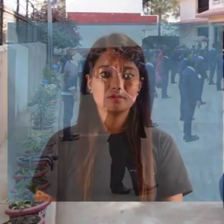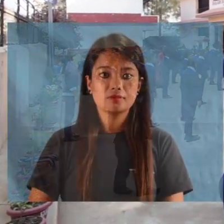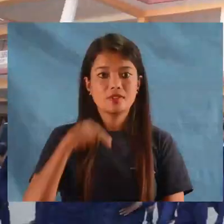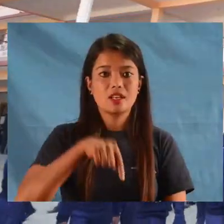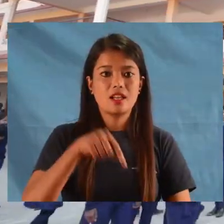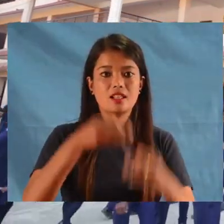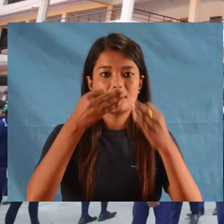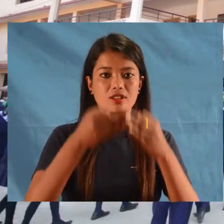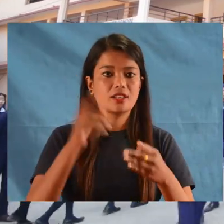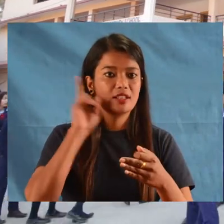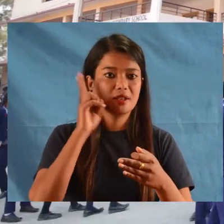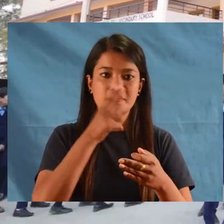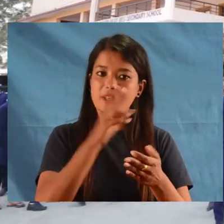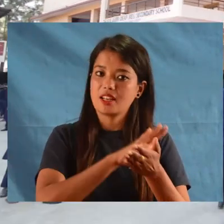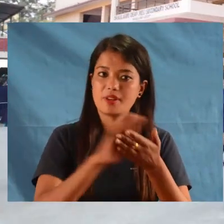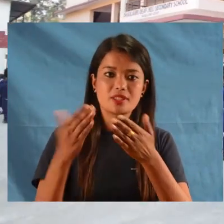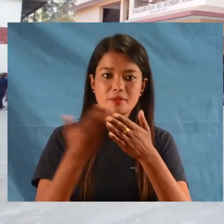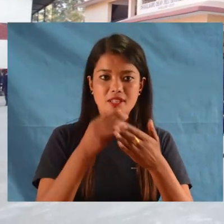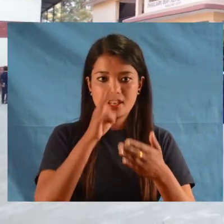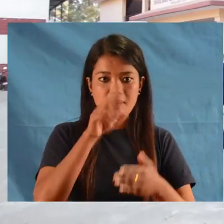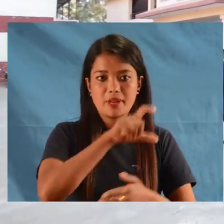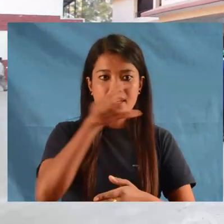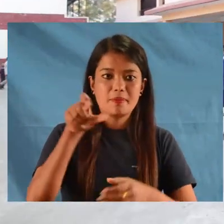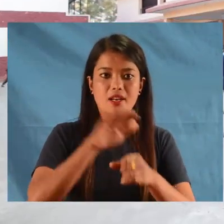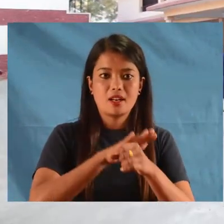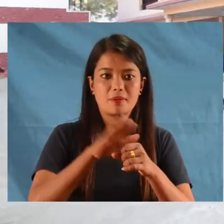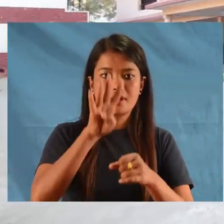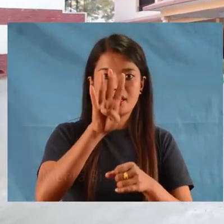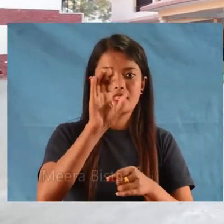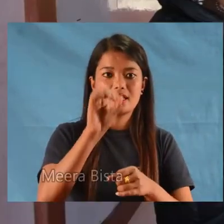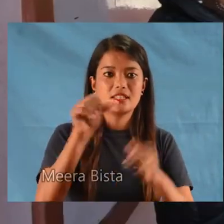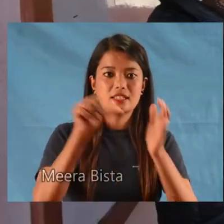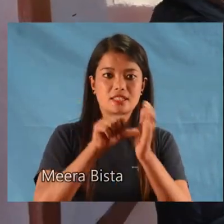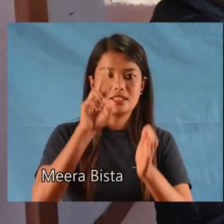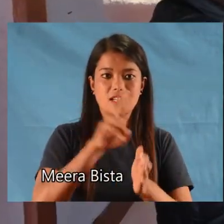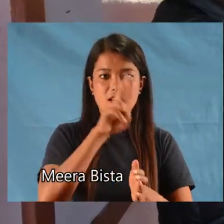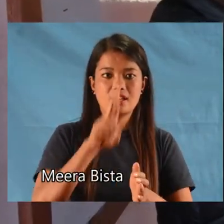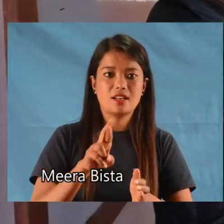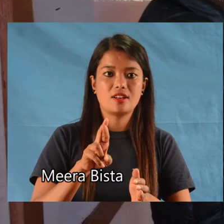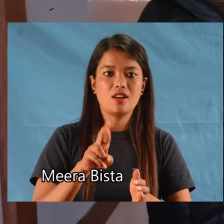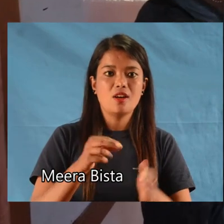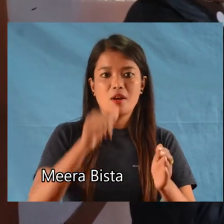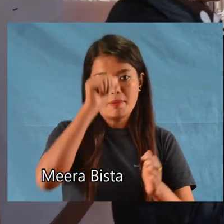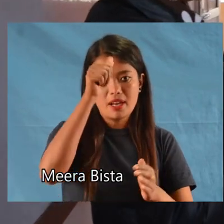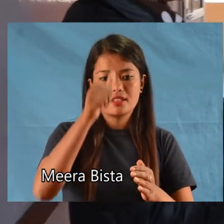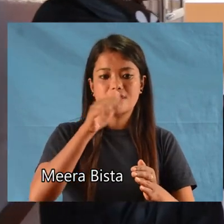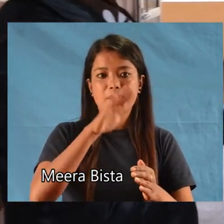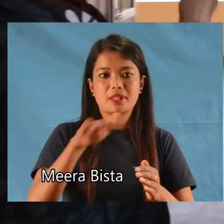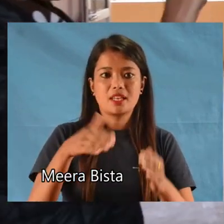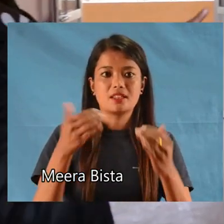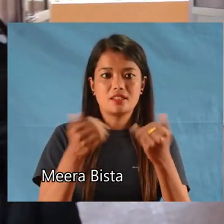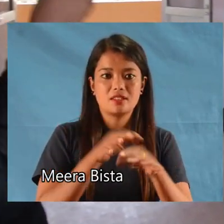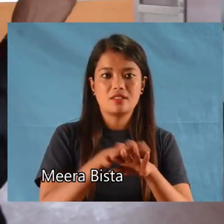हाल धोलागिरी बहिरा आवासिये बिद्यालायमा नेपाल भर का 40 जिल्ला र भारत का बिद्यार्थी पनी अध्योयन